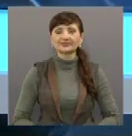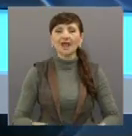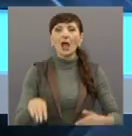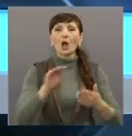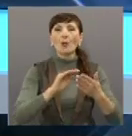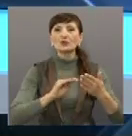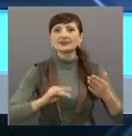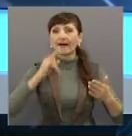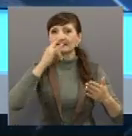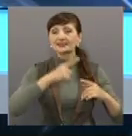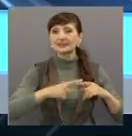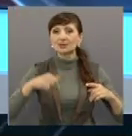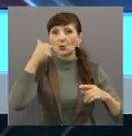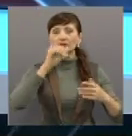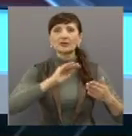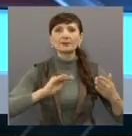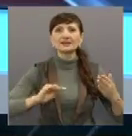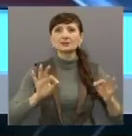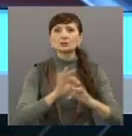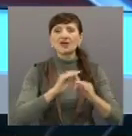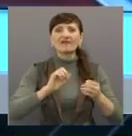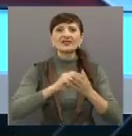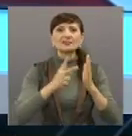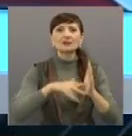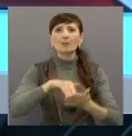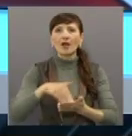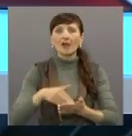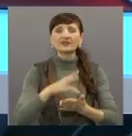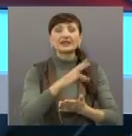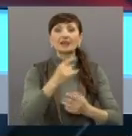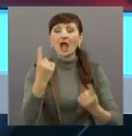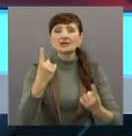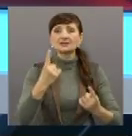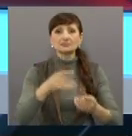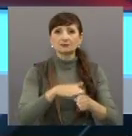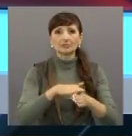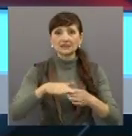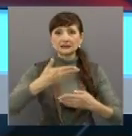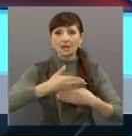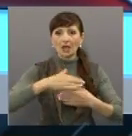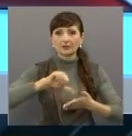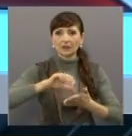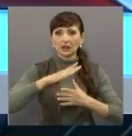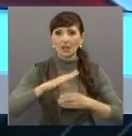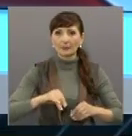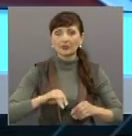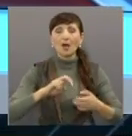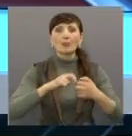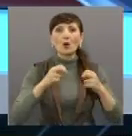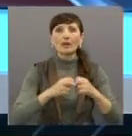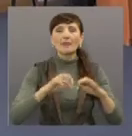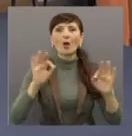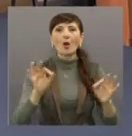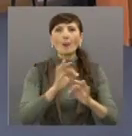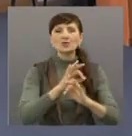композиторами Казахстана за последние годы написано 18 балетов, и ни один из них, увы, так и не был поставлен на сцене. Проблемы композиторского